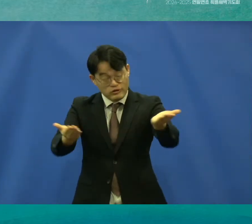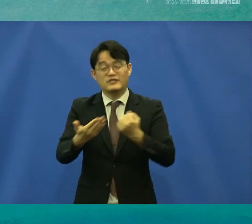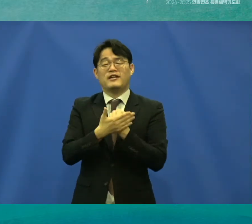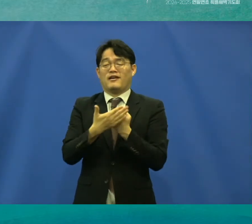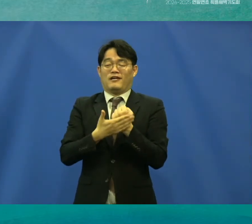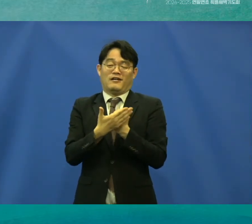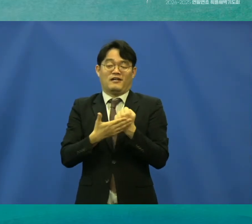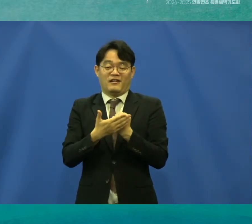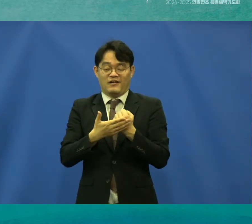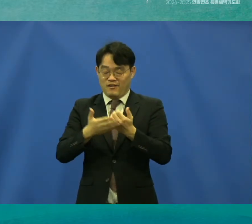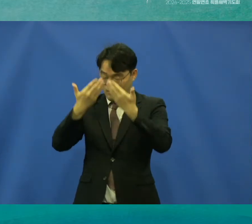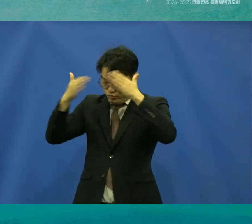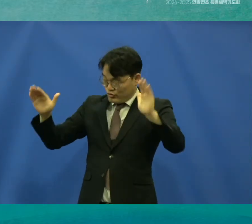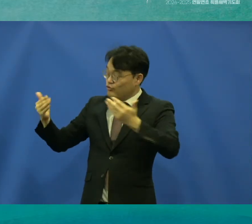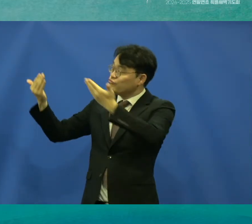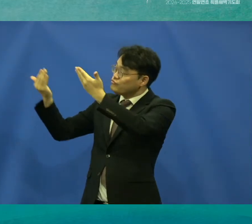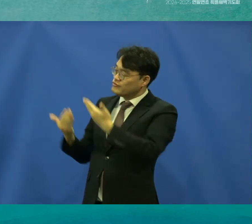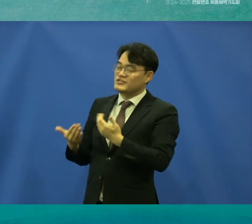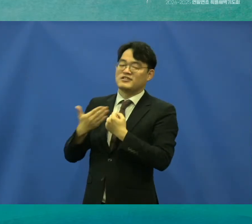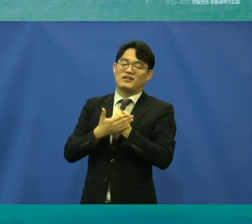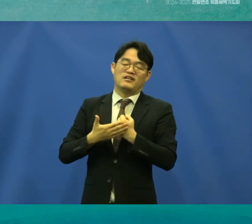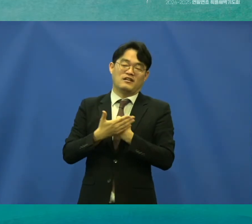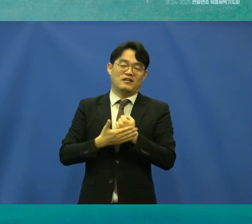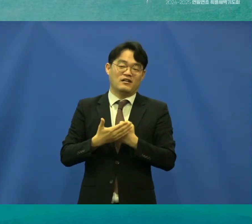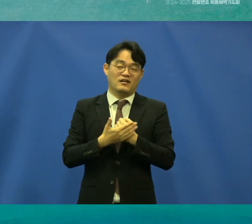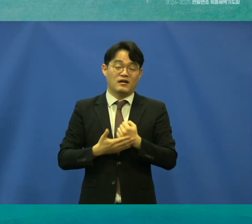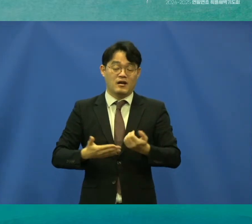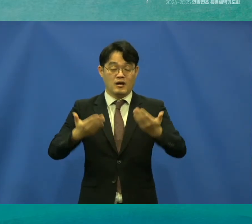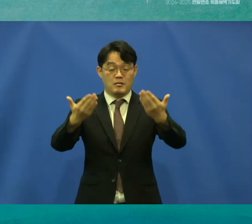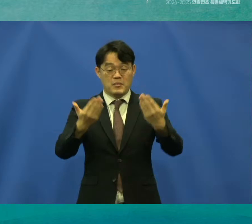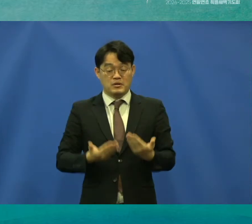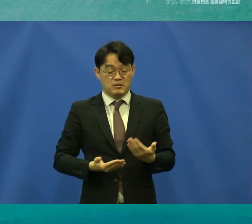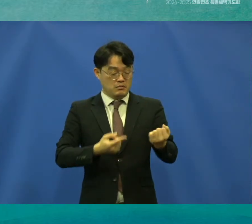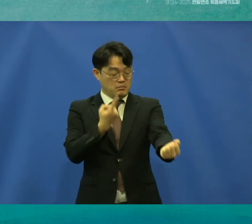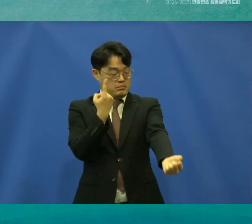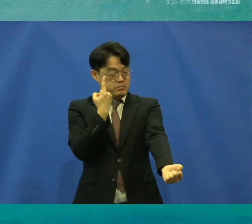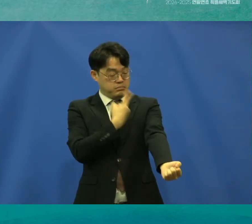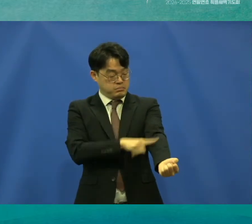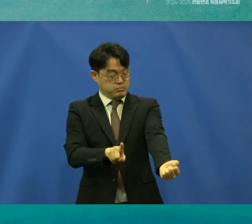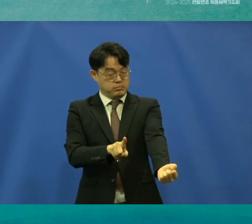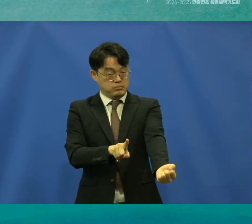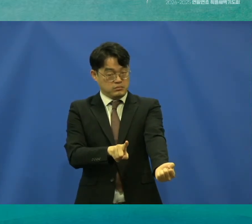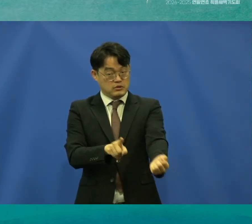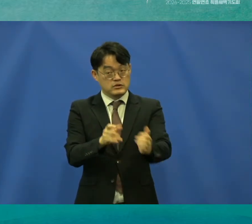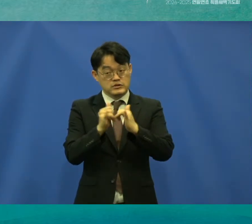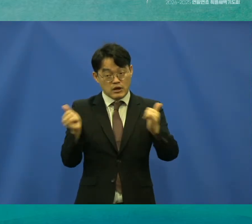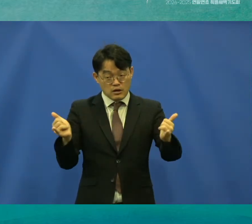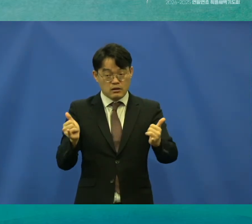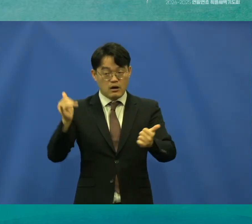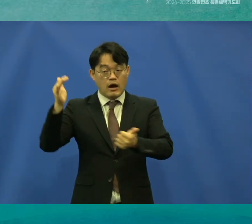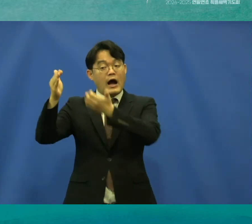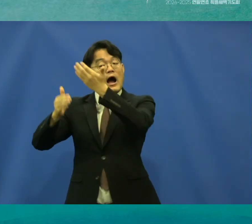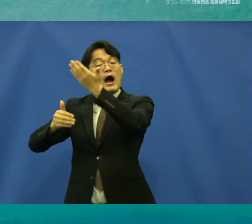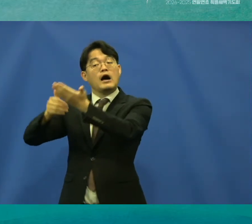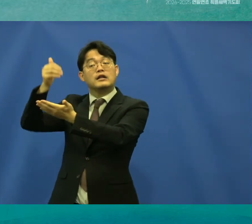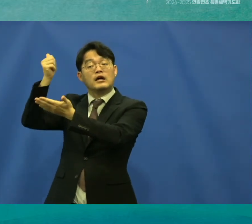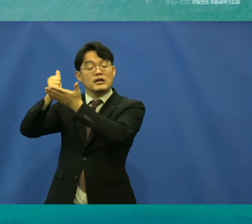받을 자격이 없는 자에게 일방적으로 베풀어 주시는 하나님의